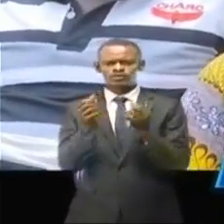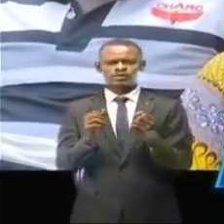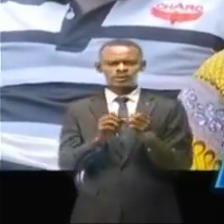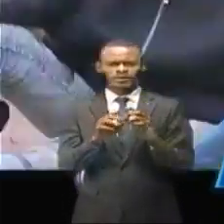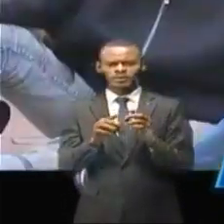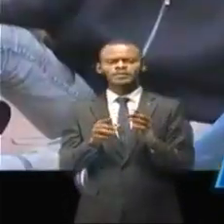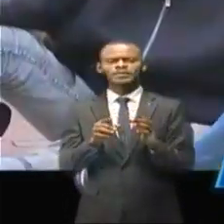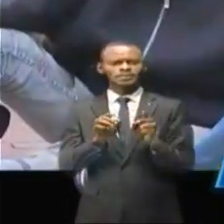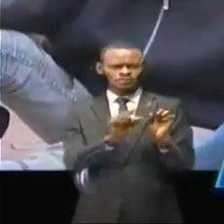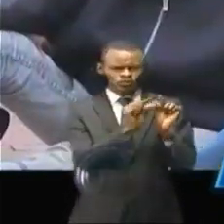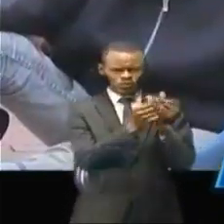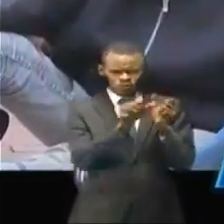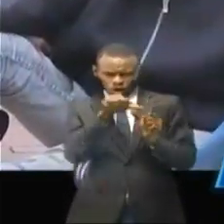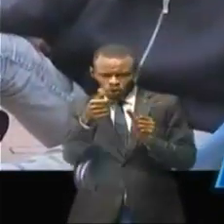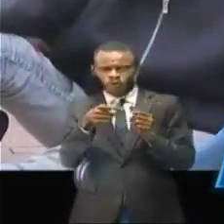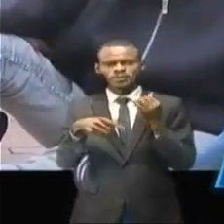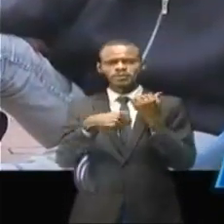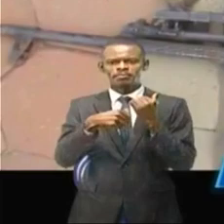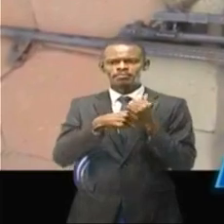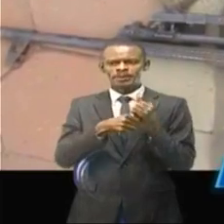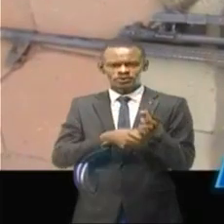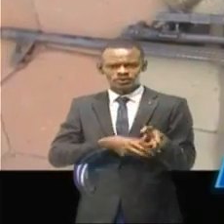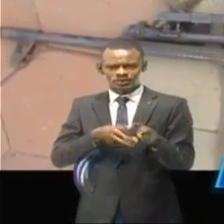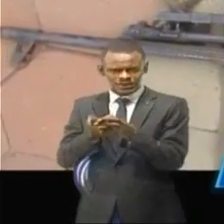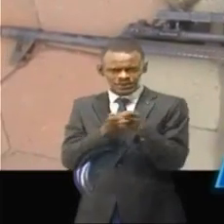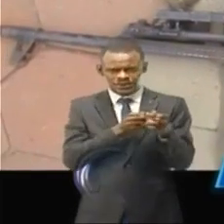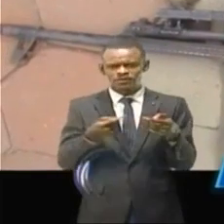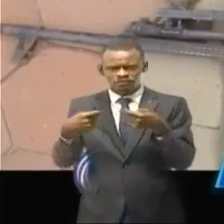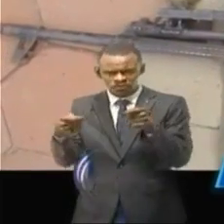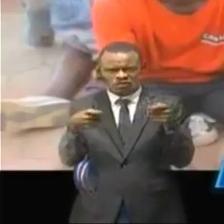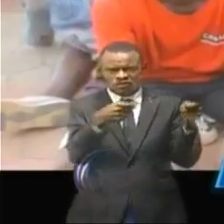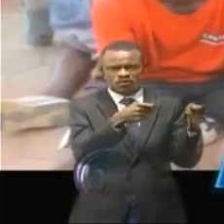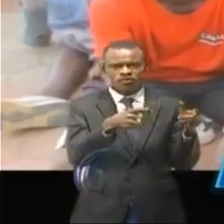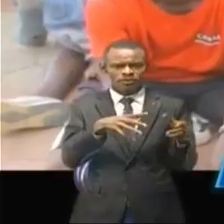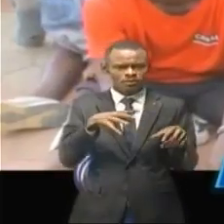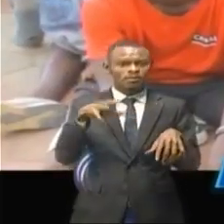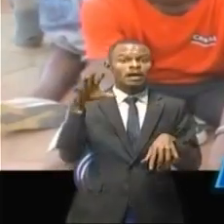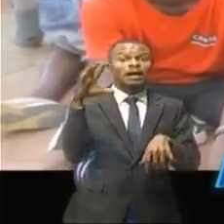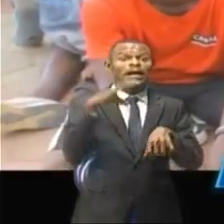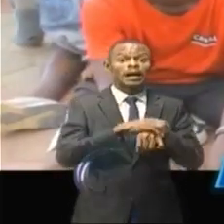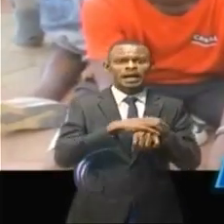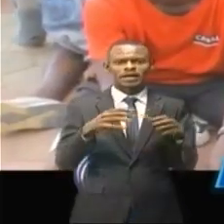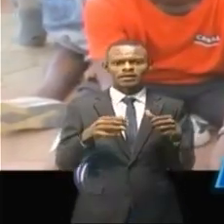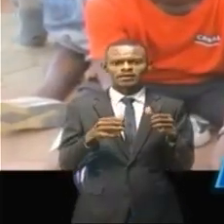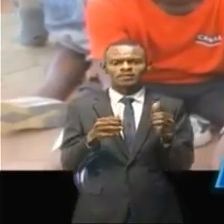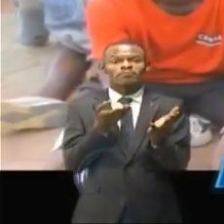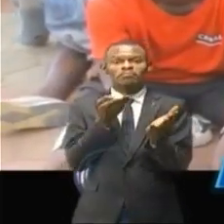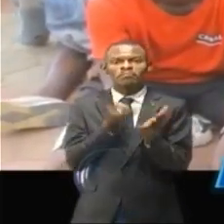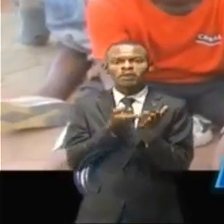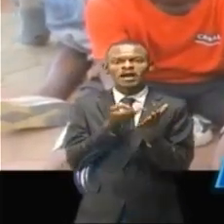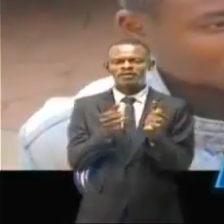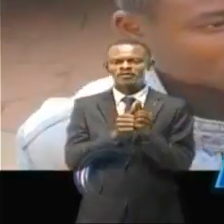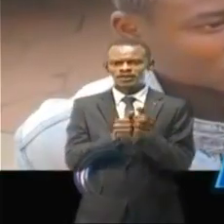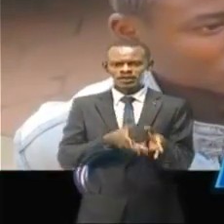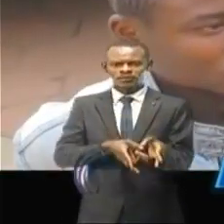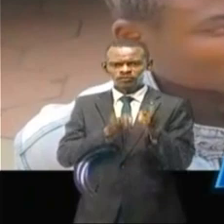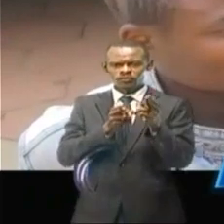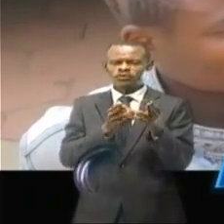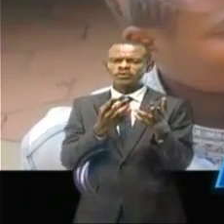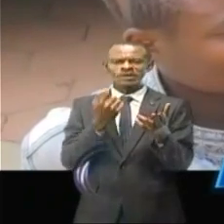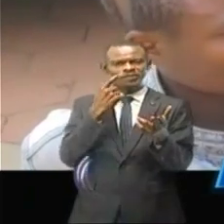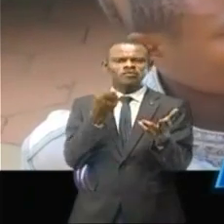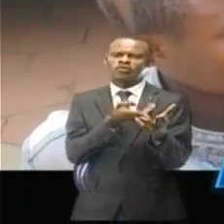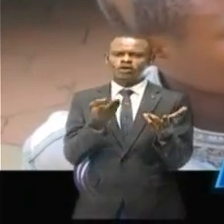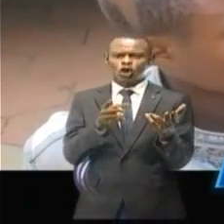d'armes et munitions maîtrisés à Komanda avec des armes PKM. Le troisième sont des jeunes du quartier Sayou ayant